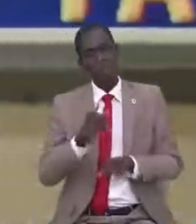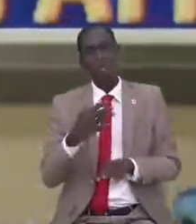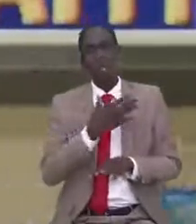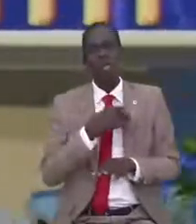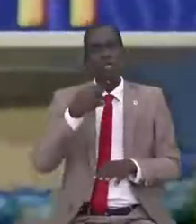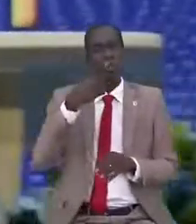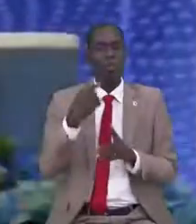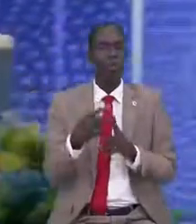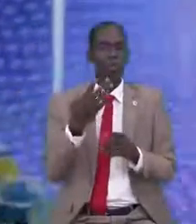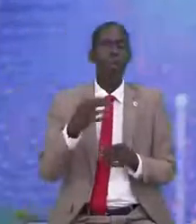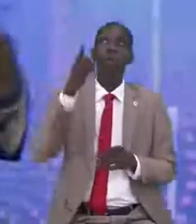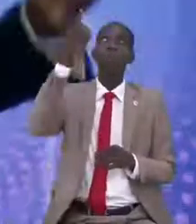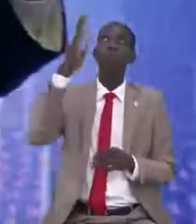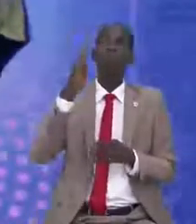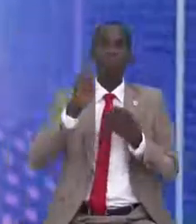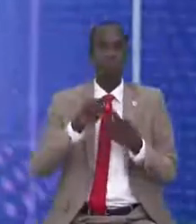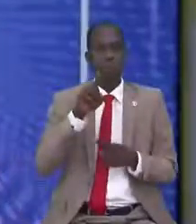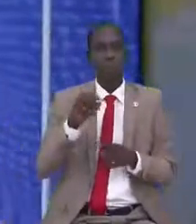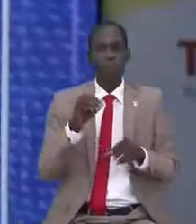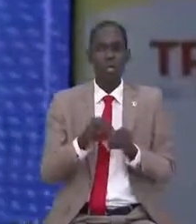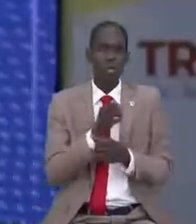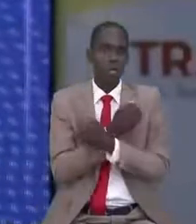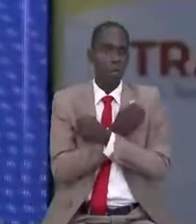ceux qui périssent. Tu prends soin des mourants.